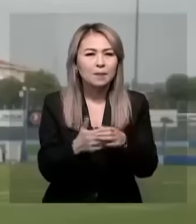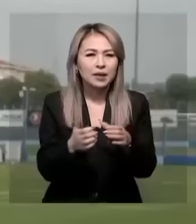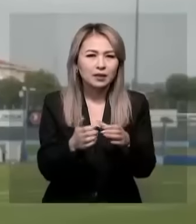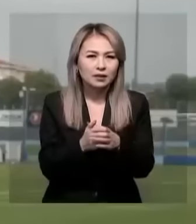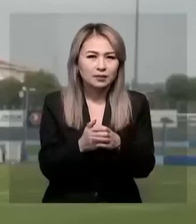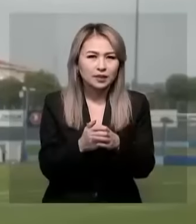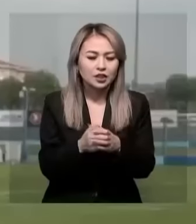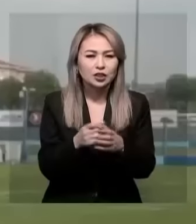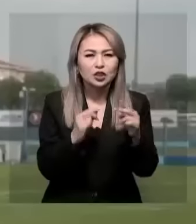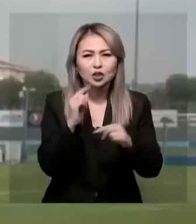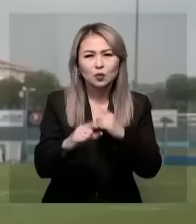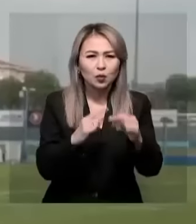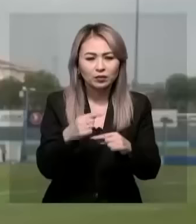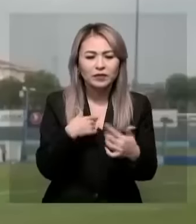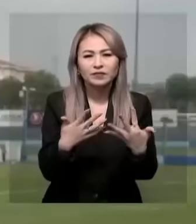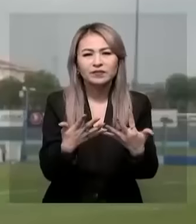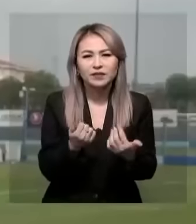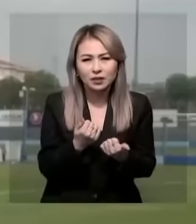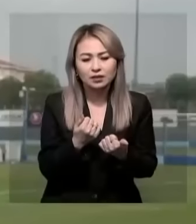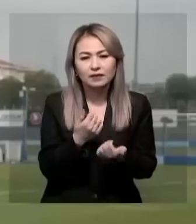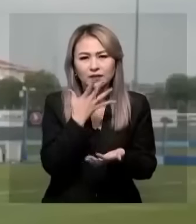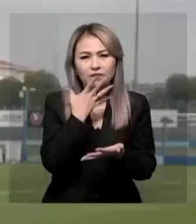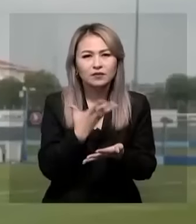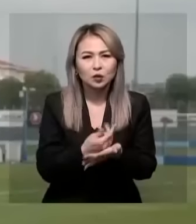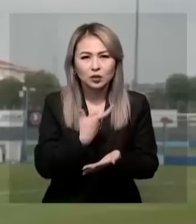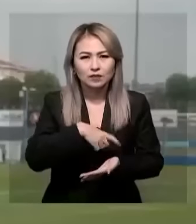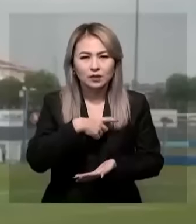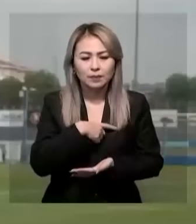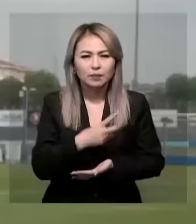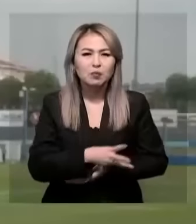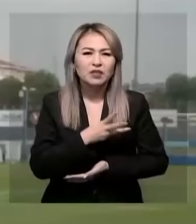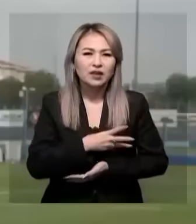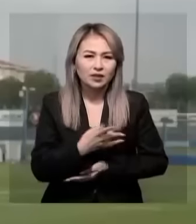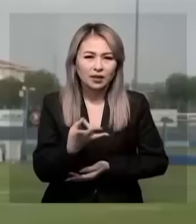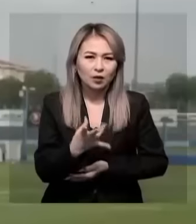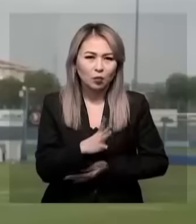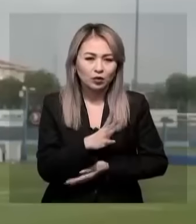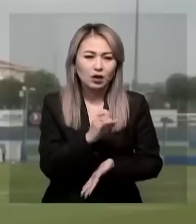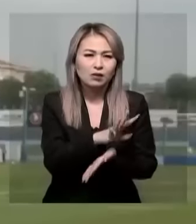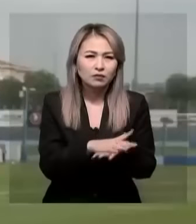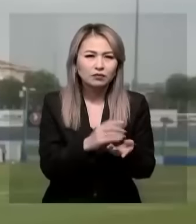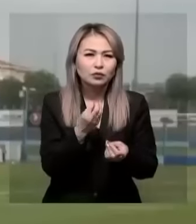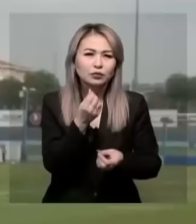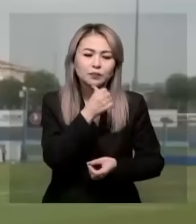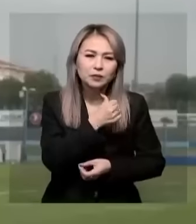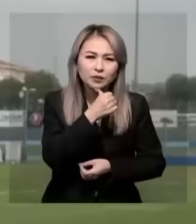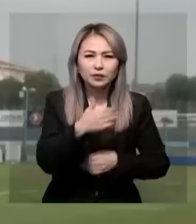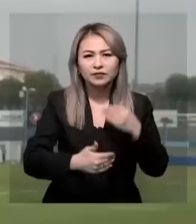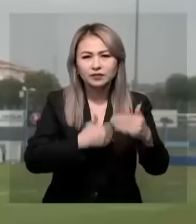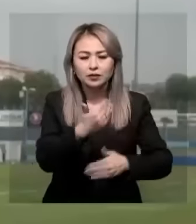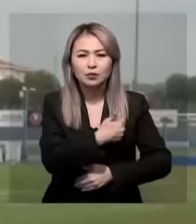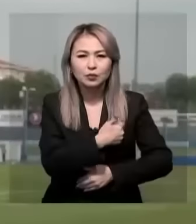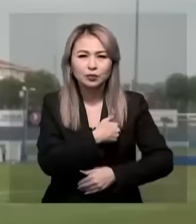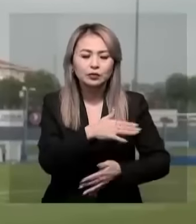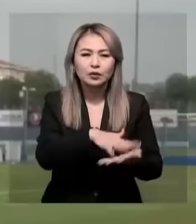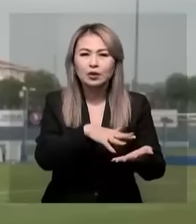командалармен чемпиондық алдым, бір өзіме бір мотивация керек болды. Ары қарай бір өсіп көріп,